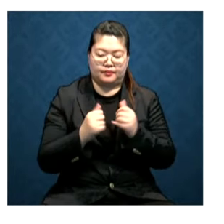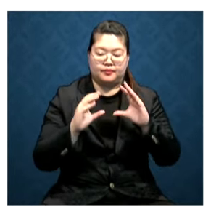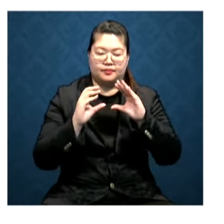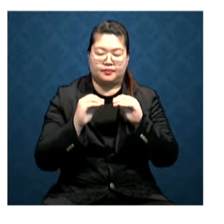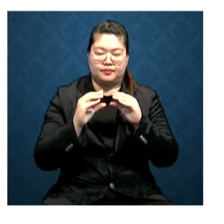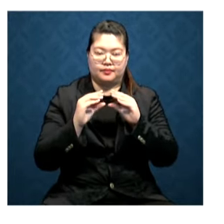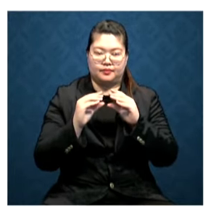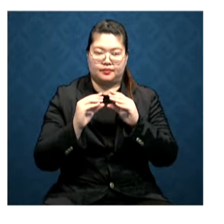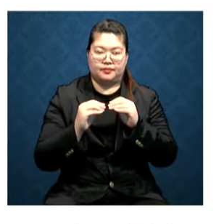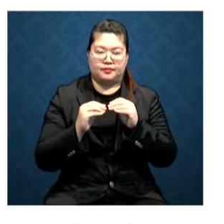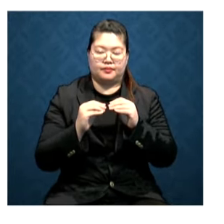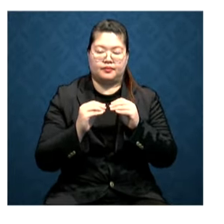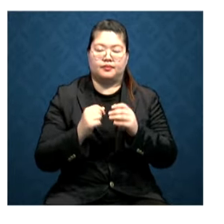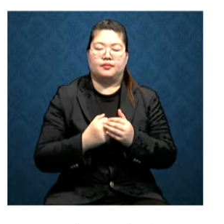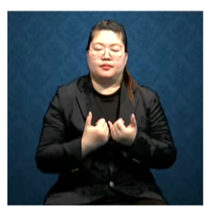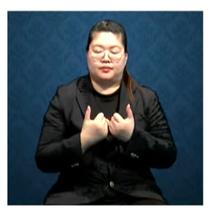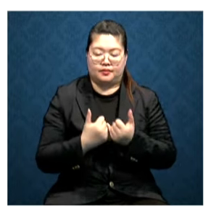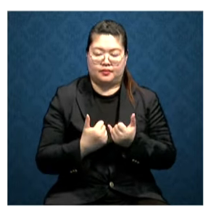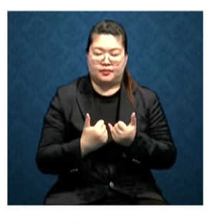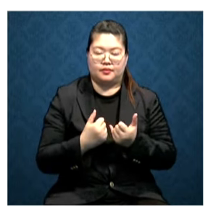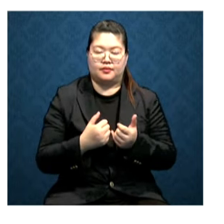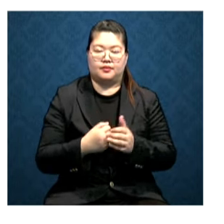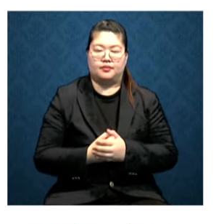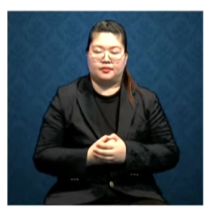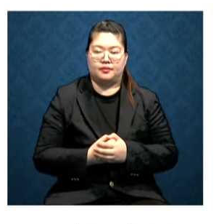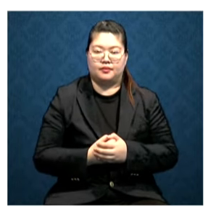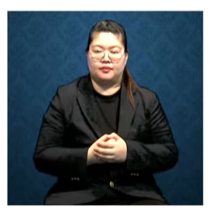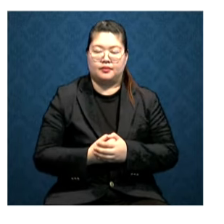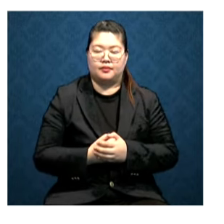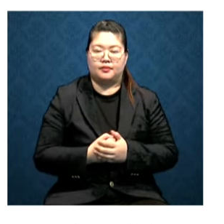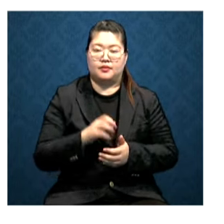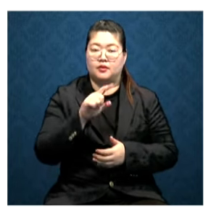มีสมาชิกมาแสดงตนทั้งสิ้น